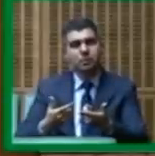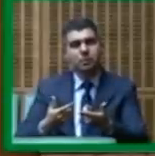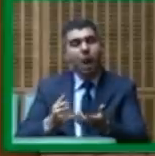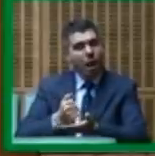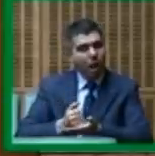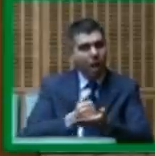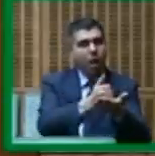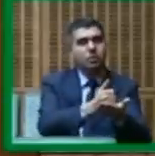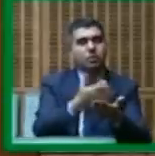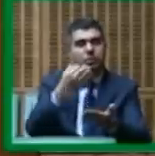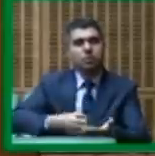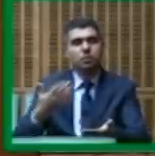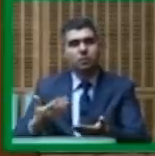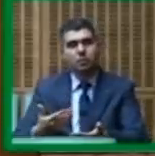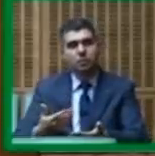هي